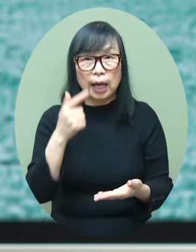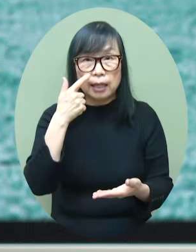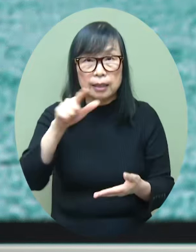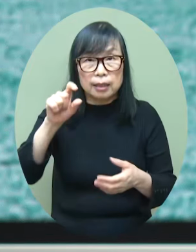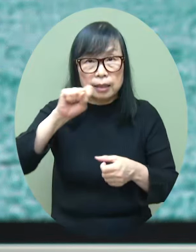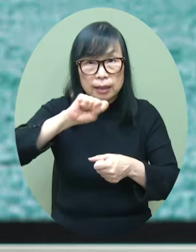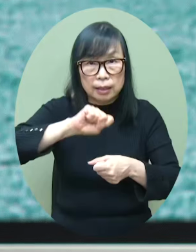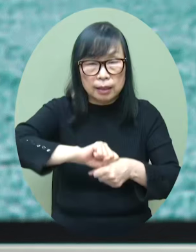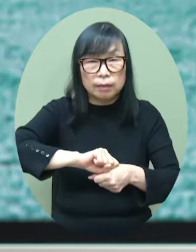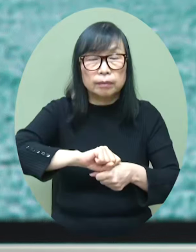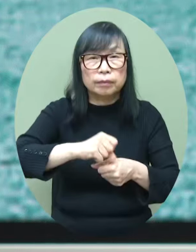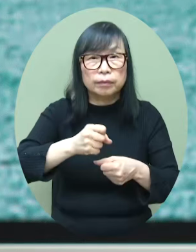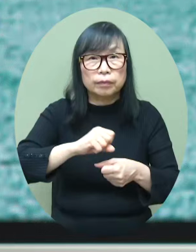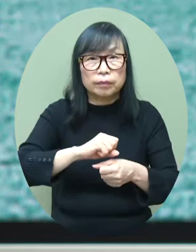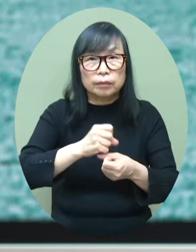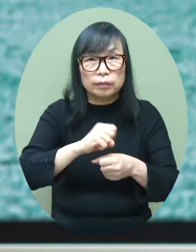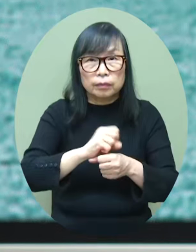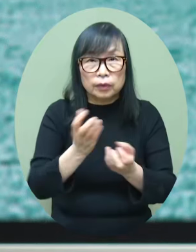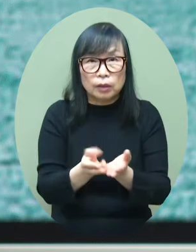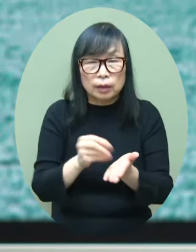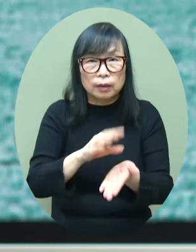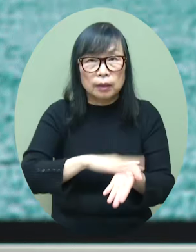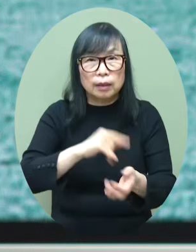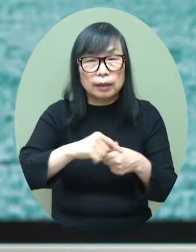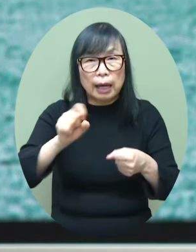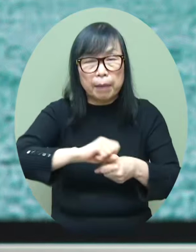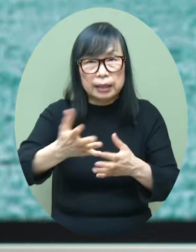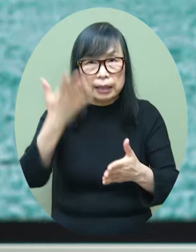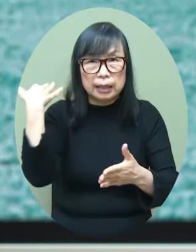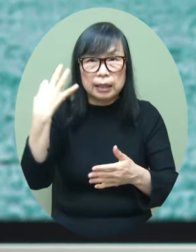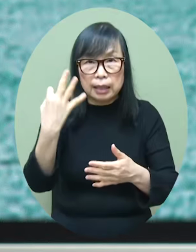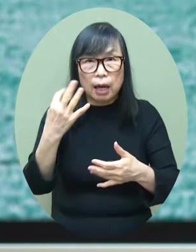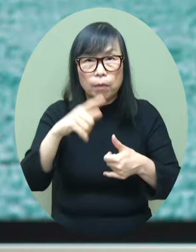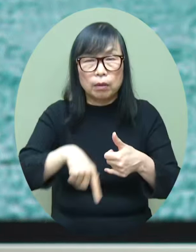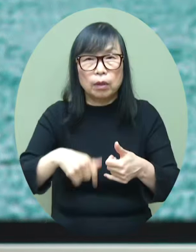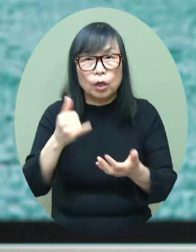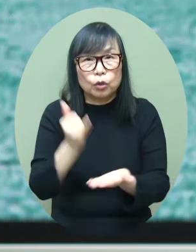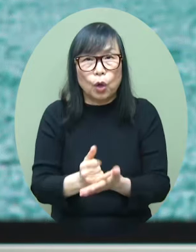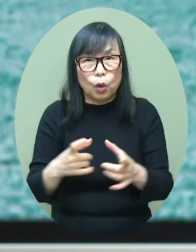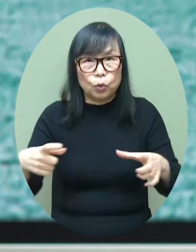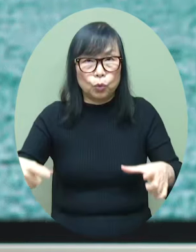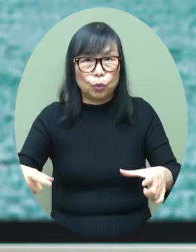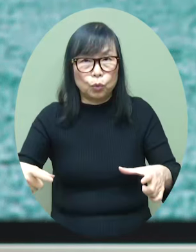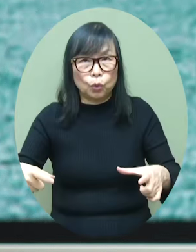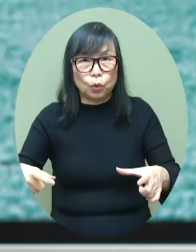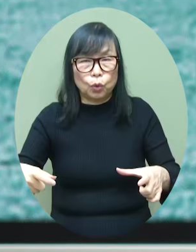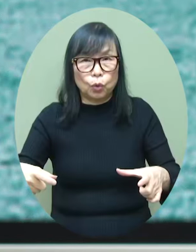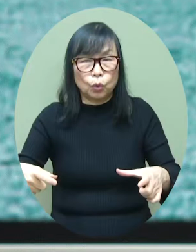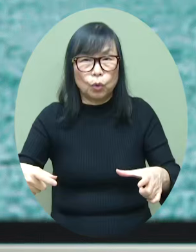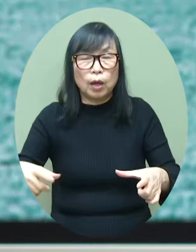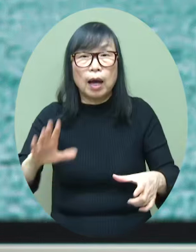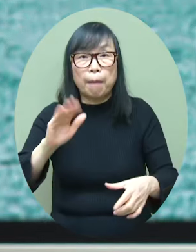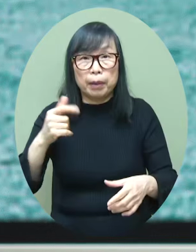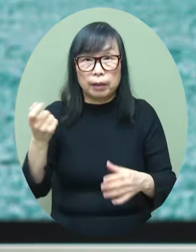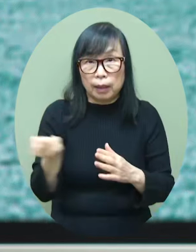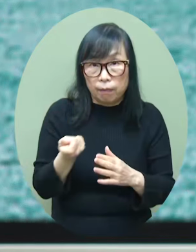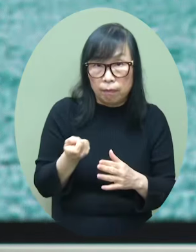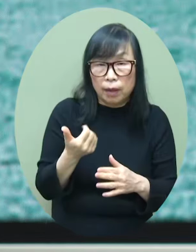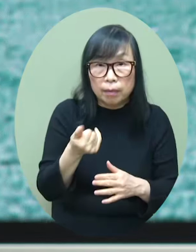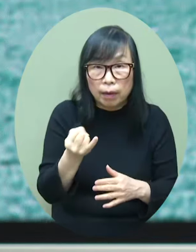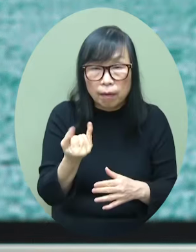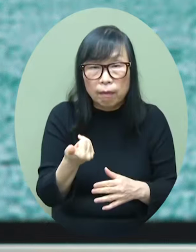嗰兩位人士啦，加埋之前嗰三位人士咧，都係坐圓台嘅。咁係咪淨係得？是不是很近呢？其實